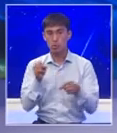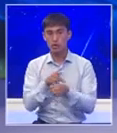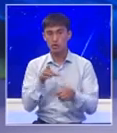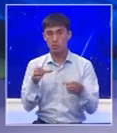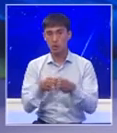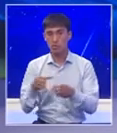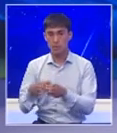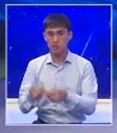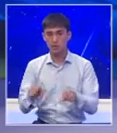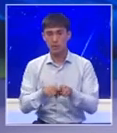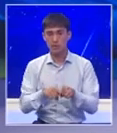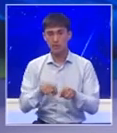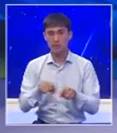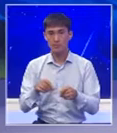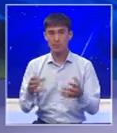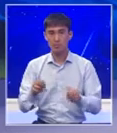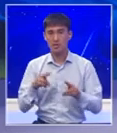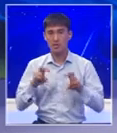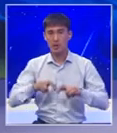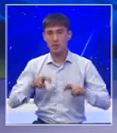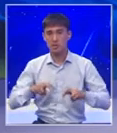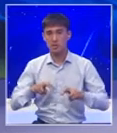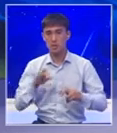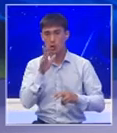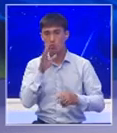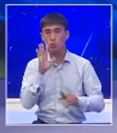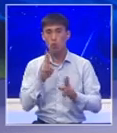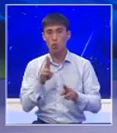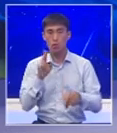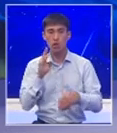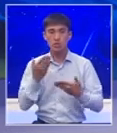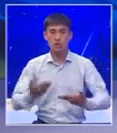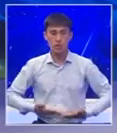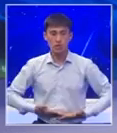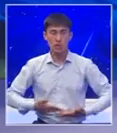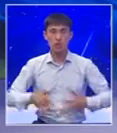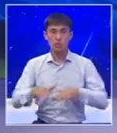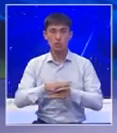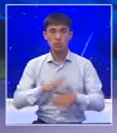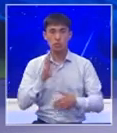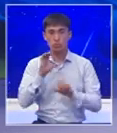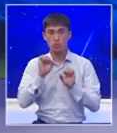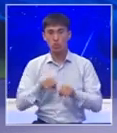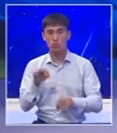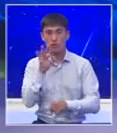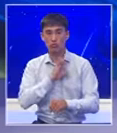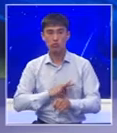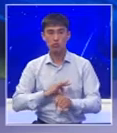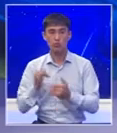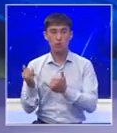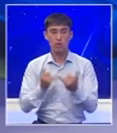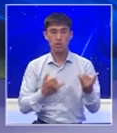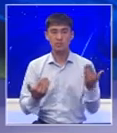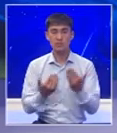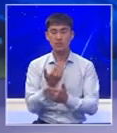ниями такие недочета выявила специальная комиссия и как скоро жители в пригородных населенных пунктов смогут воспользоваться благами